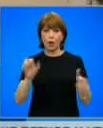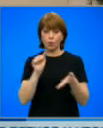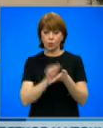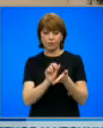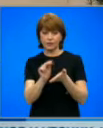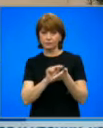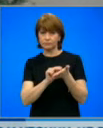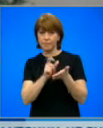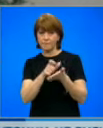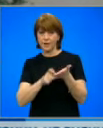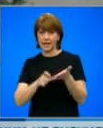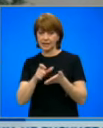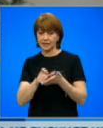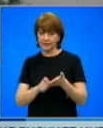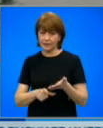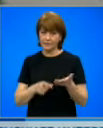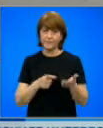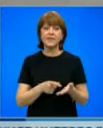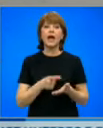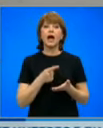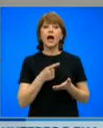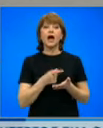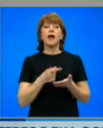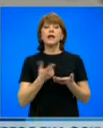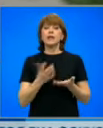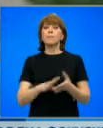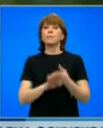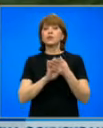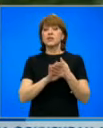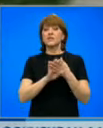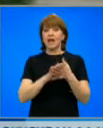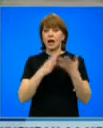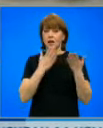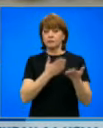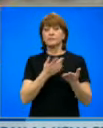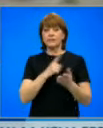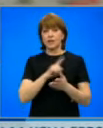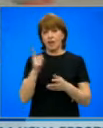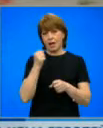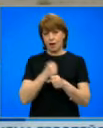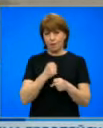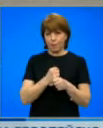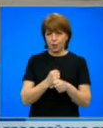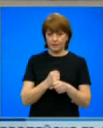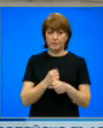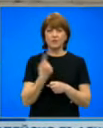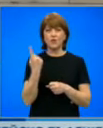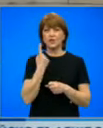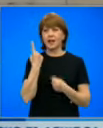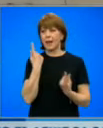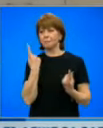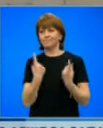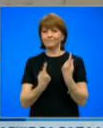Кирил Петков поздрави МВР, че връща законността и обвини прокуратурата, че не работи. И още една интрига от